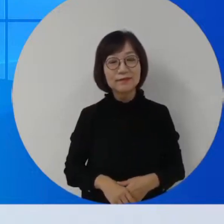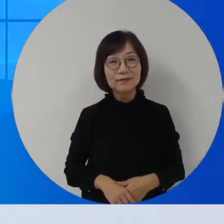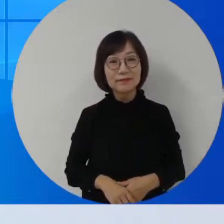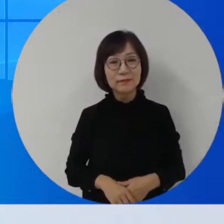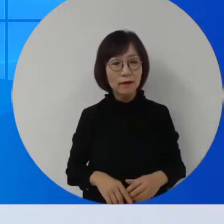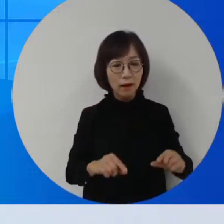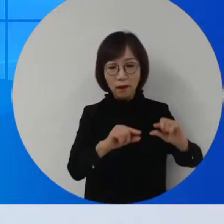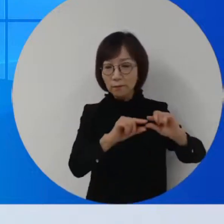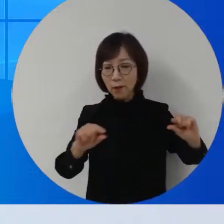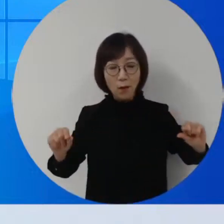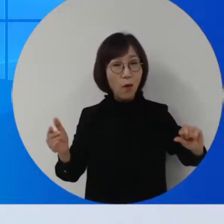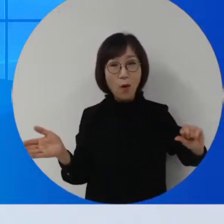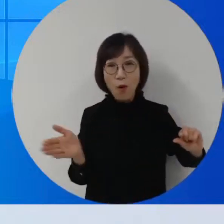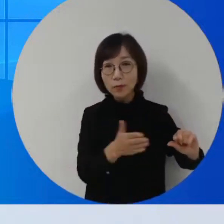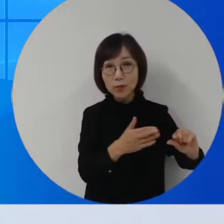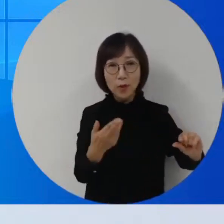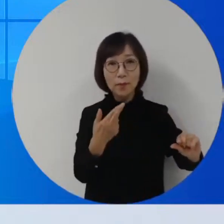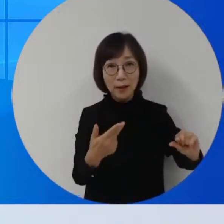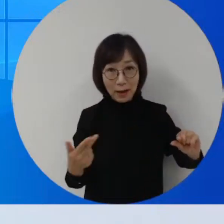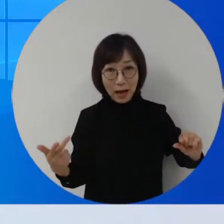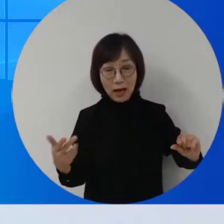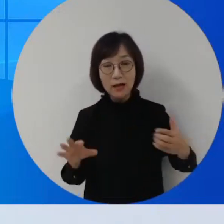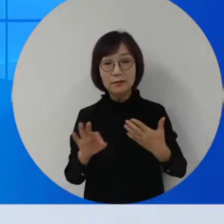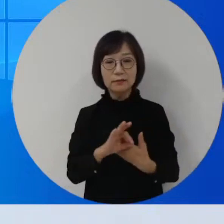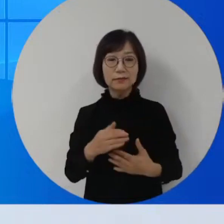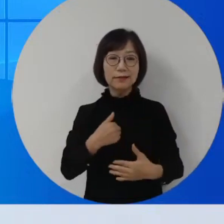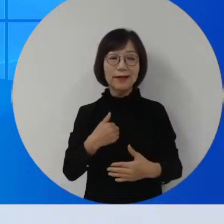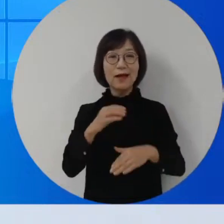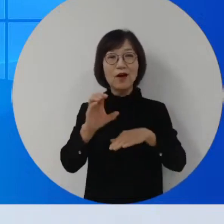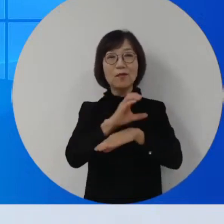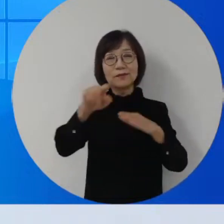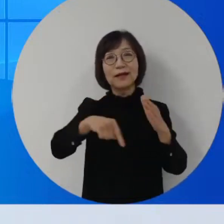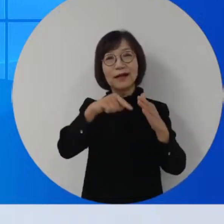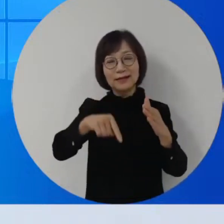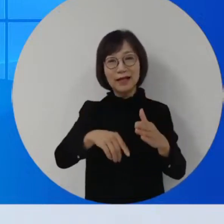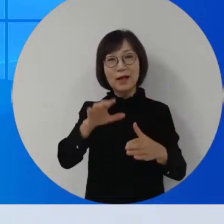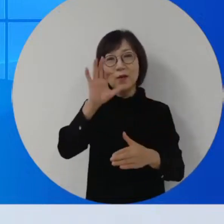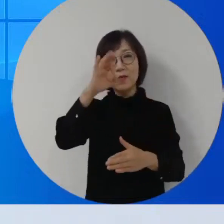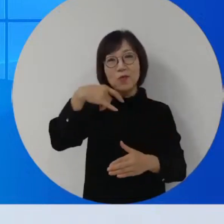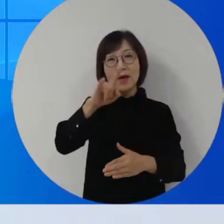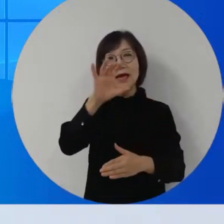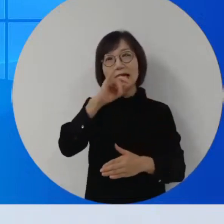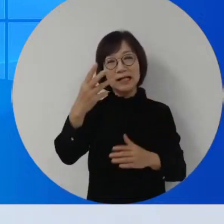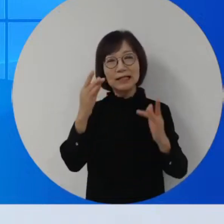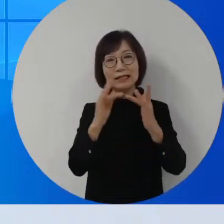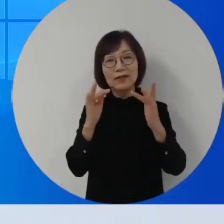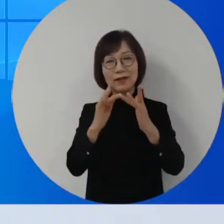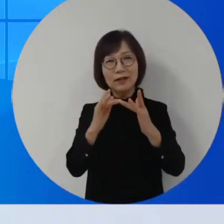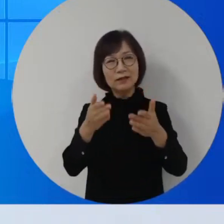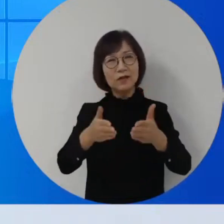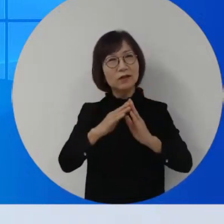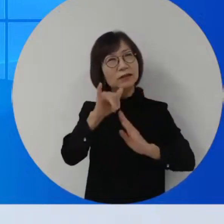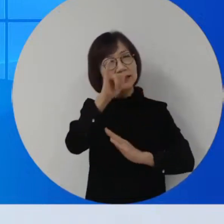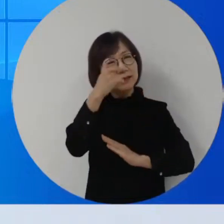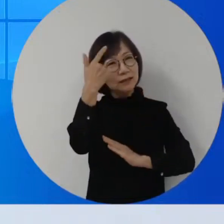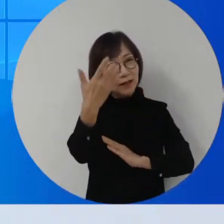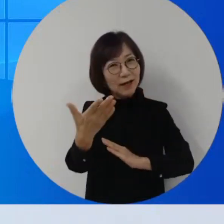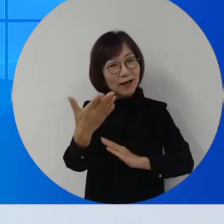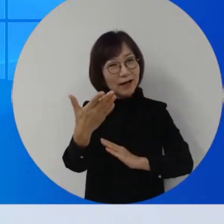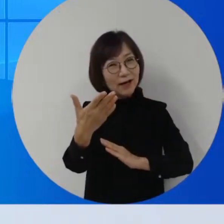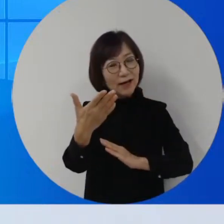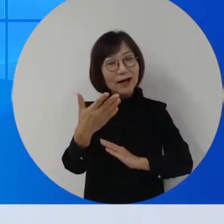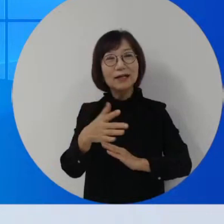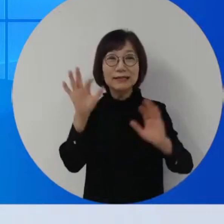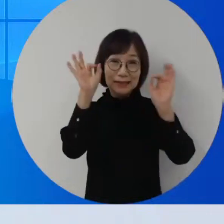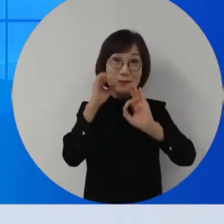표시줄에도 없다라고 하면은 내 컴퓨터에 웨일 브라우저가 설치가 되어 있는지 한번 알아보도록